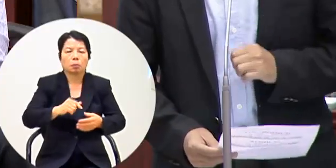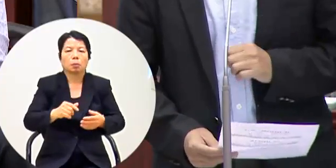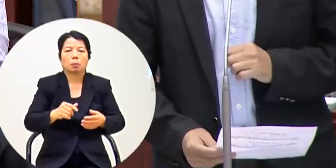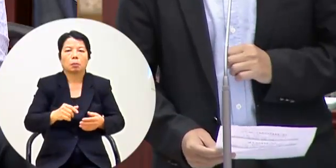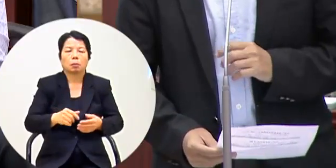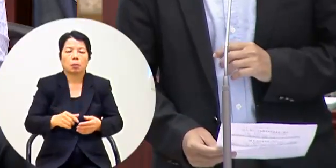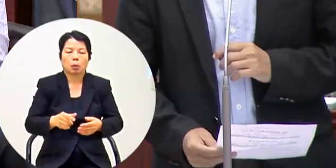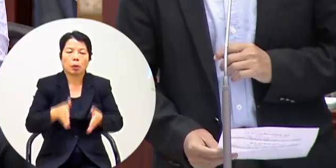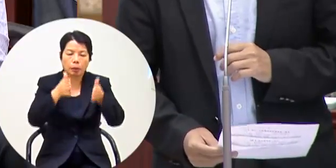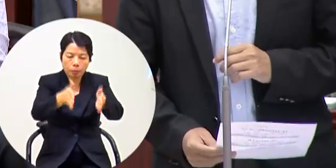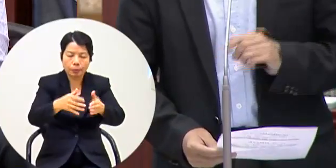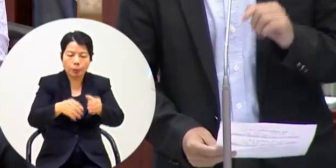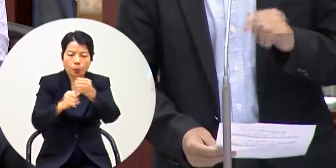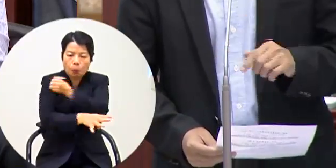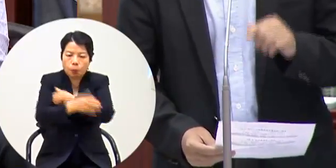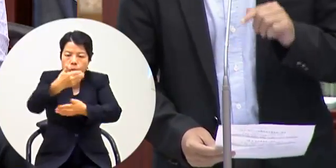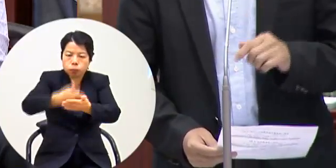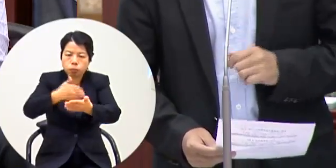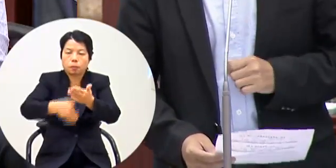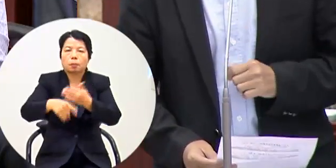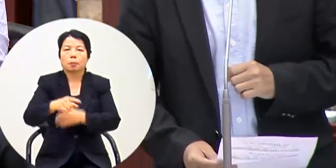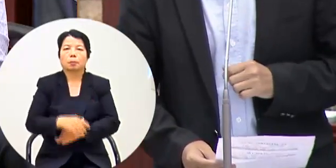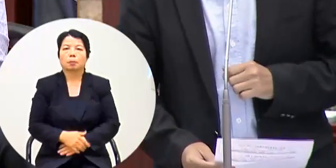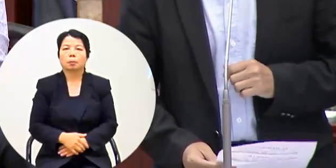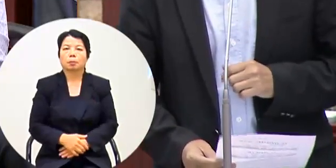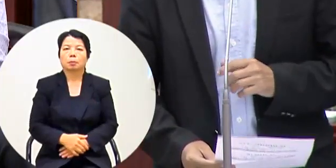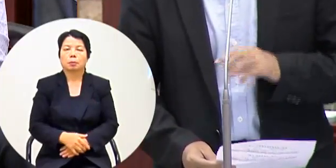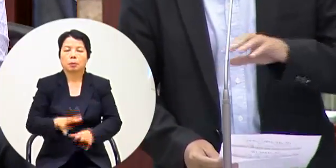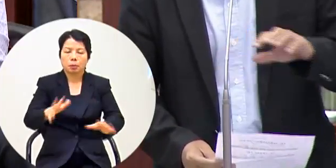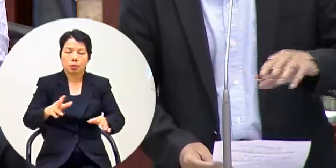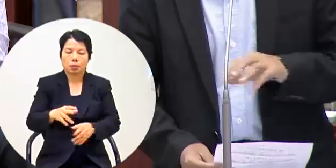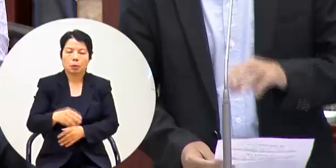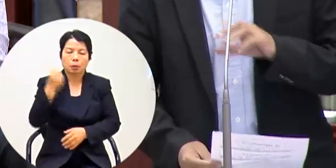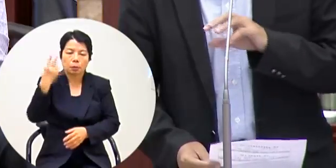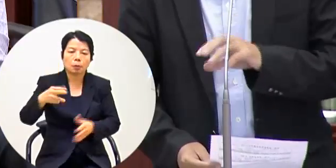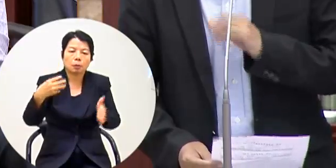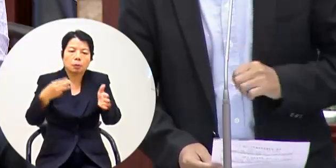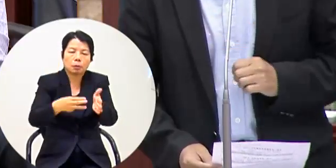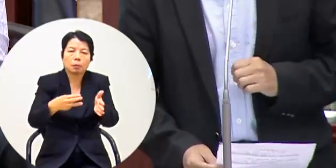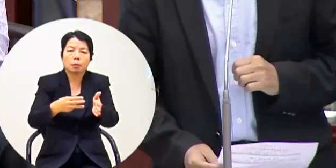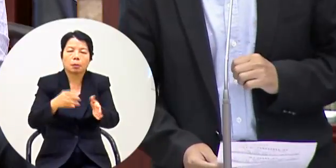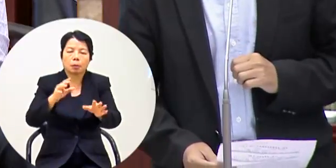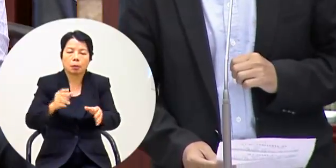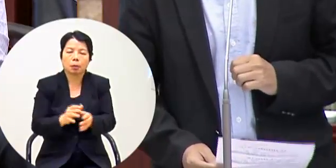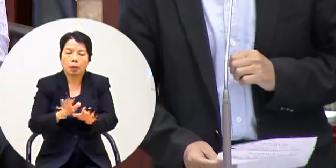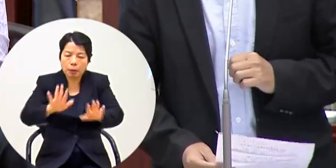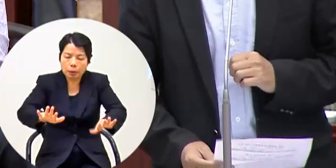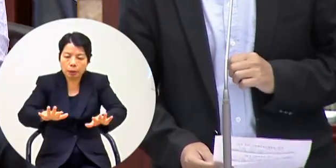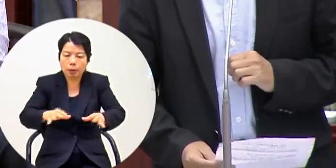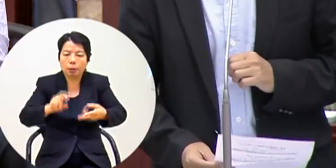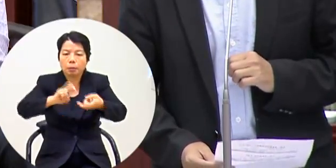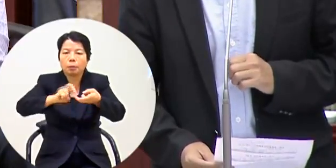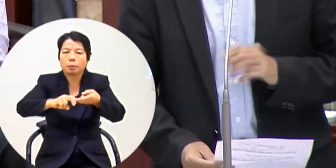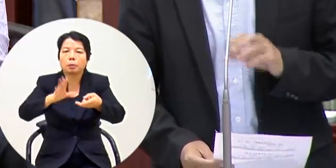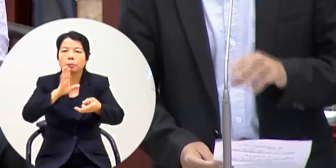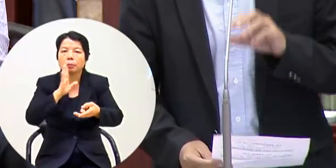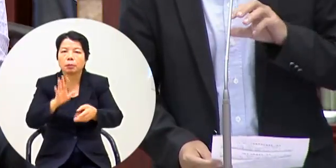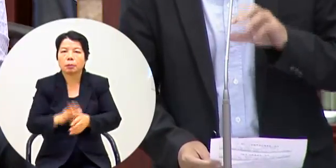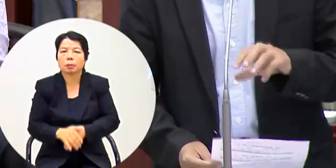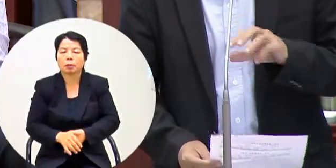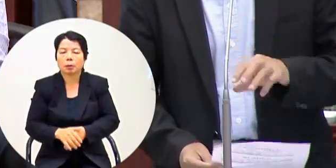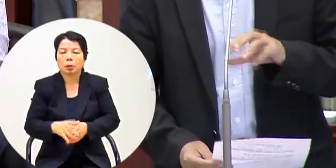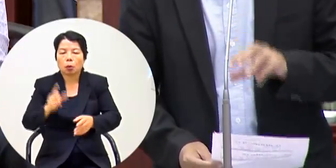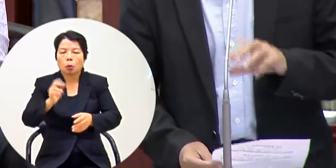一个很重要的原因，新达电厂的位置刚好在我们高雄市的一个上风处，冬天的上风处，所以